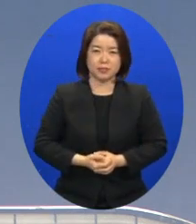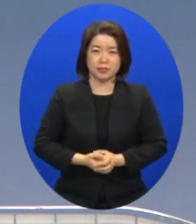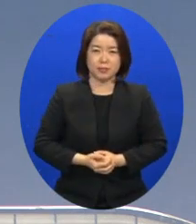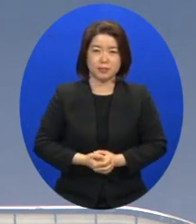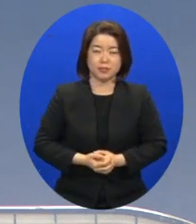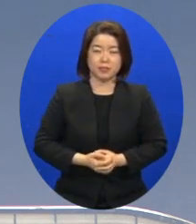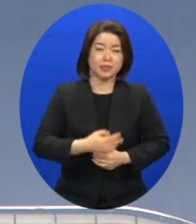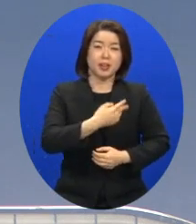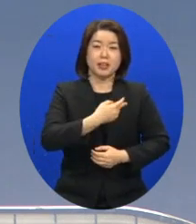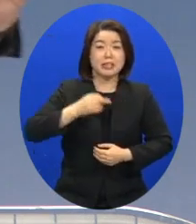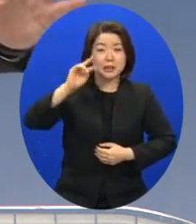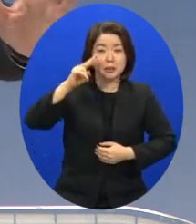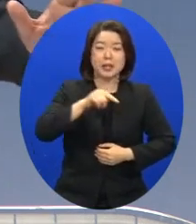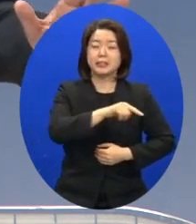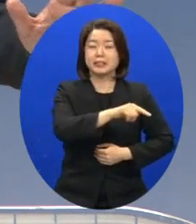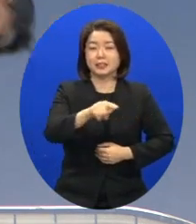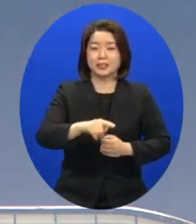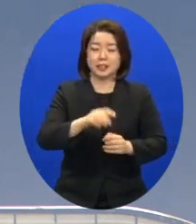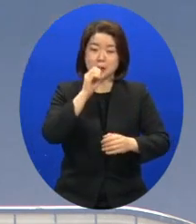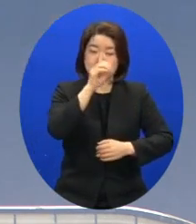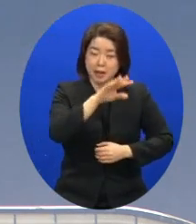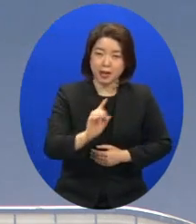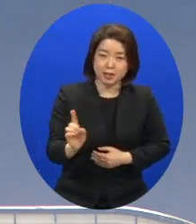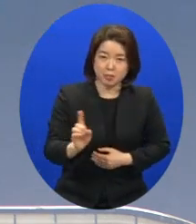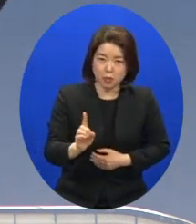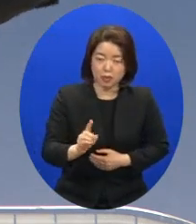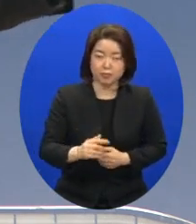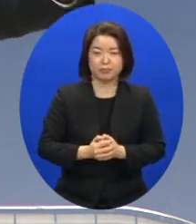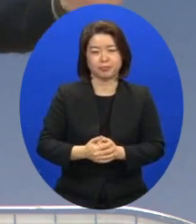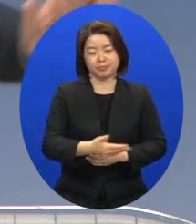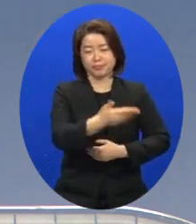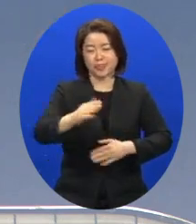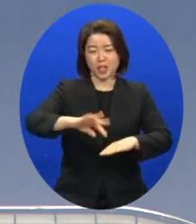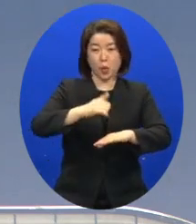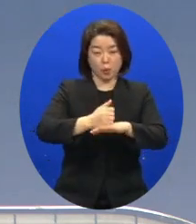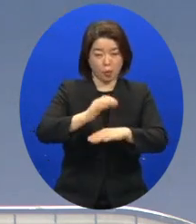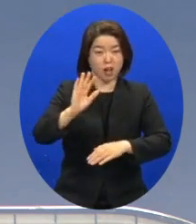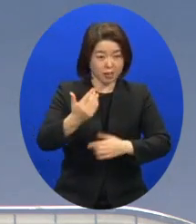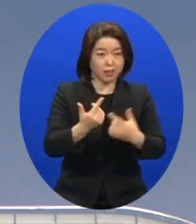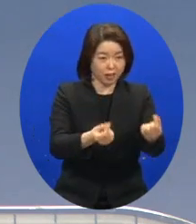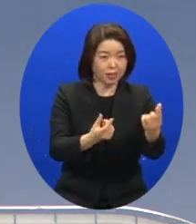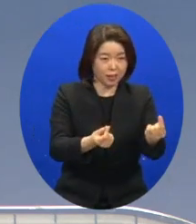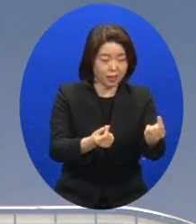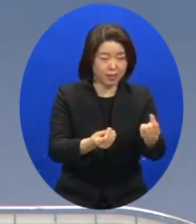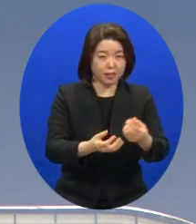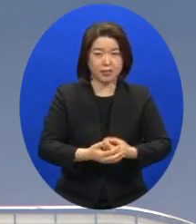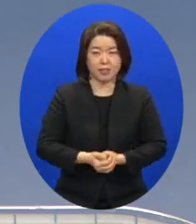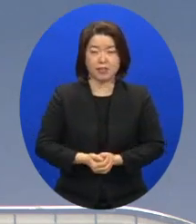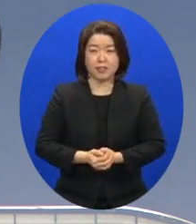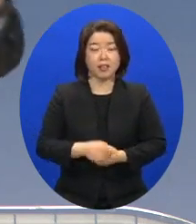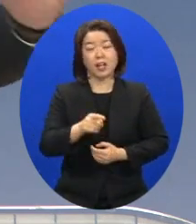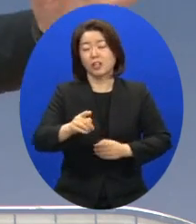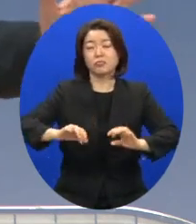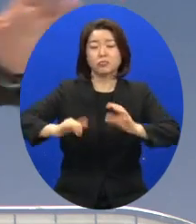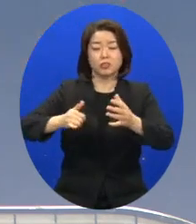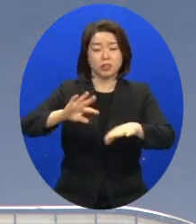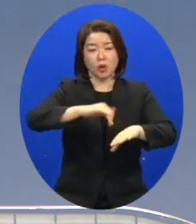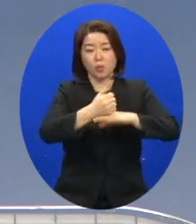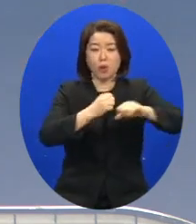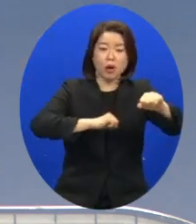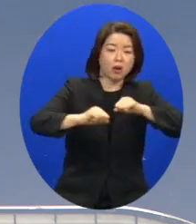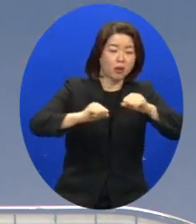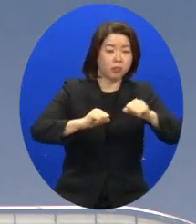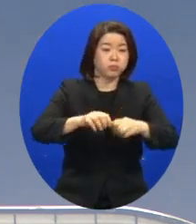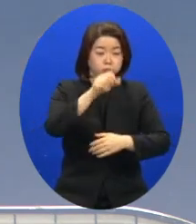사도 바울은 그들에게 이렇게 말합니다 여러분이 아주 왕이 된 것 같군요 아니 이 세상에서 왕 노릇 할 수